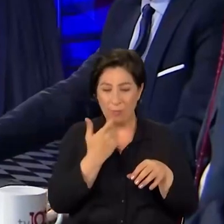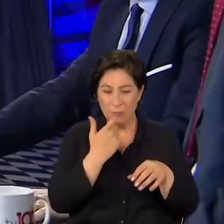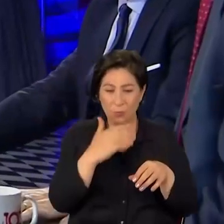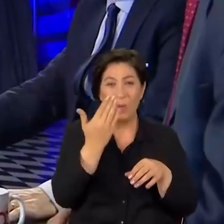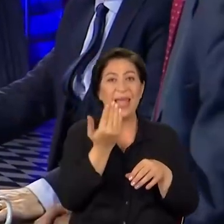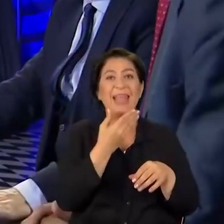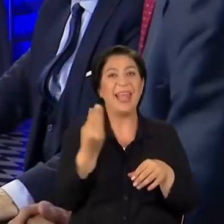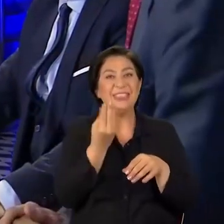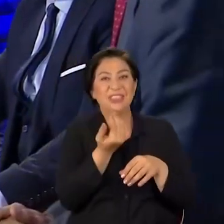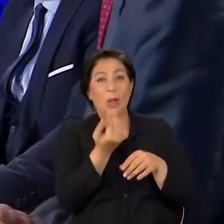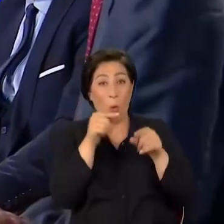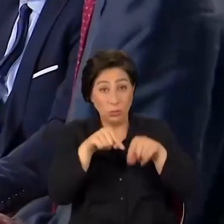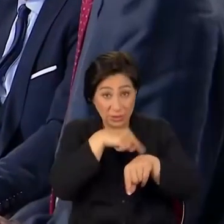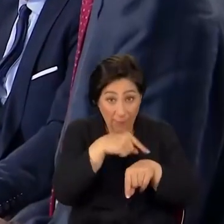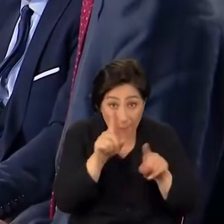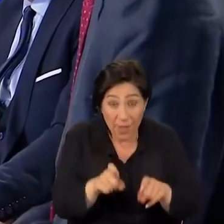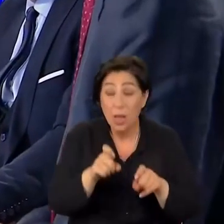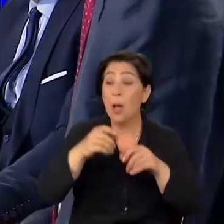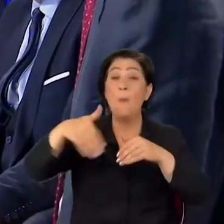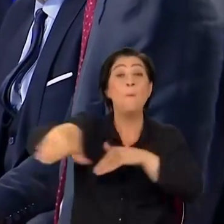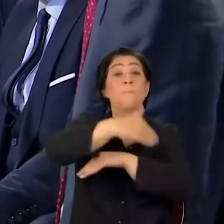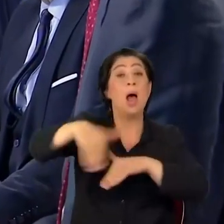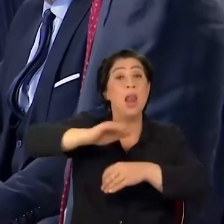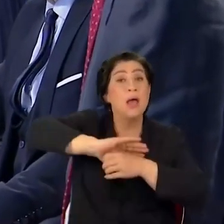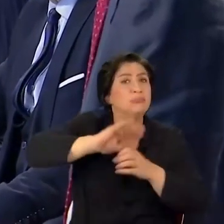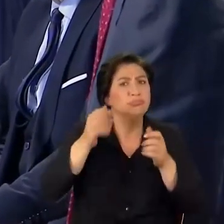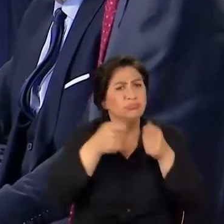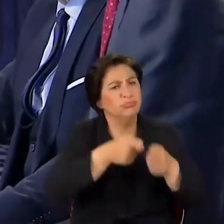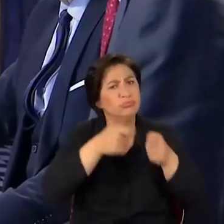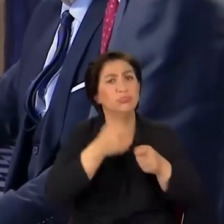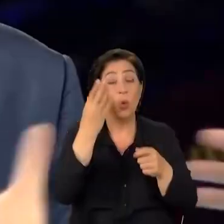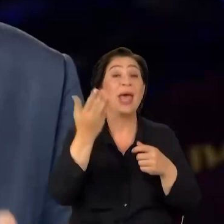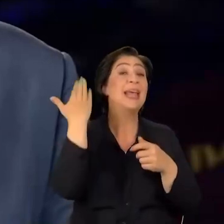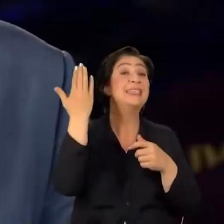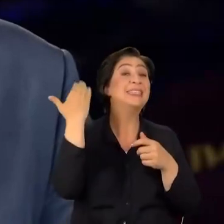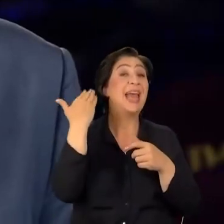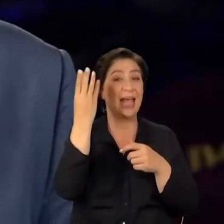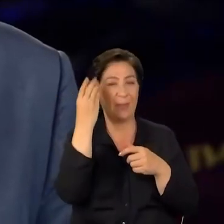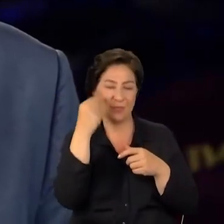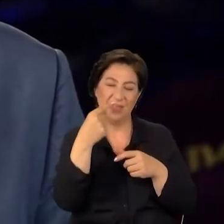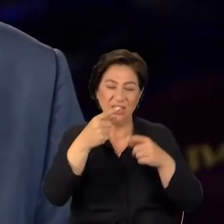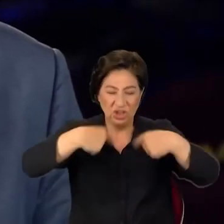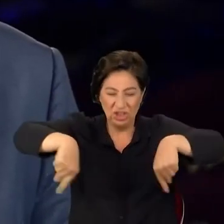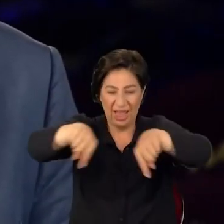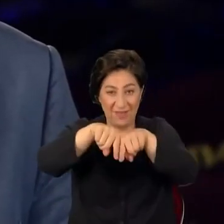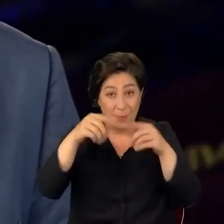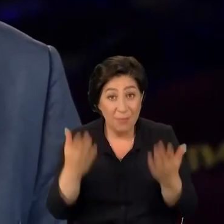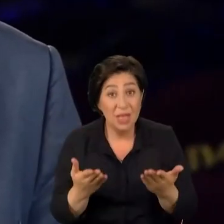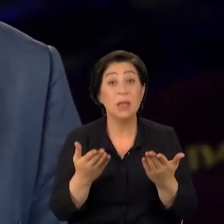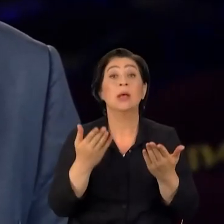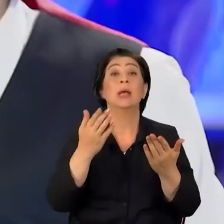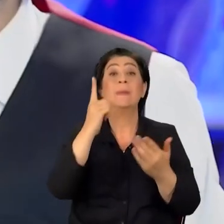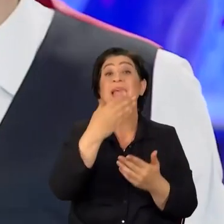yandan dünyayı mı keşfeder? Ya da bir mahalle baskısıyla mı olur? Tırnak içinde eski anlamda, yani mahallesi, çevresi itibariyle. Bir